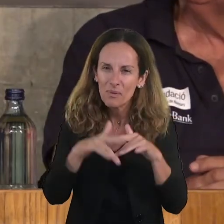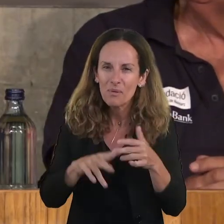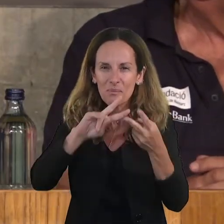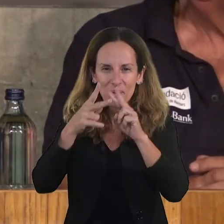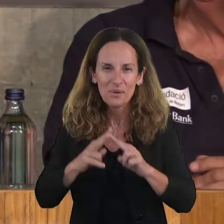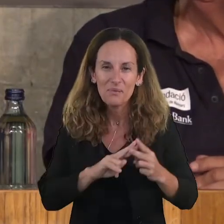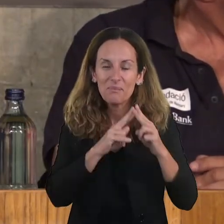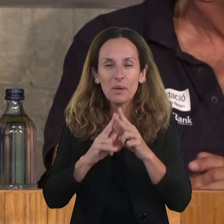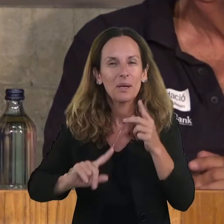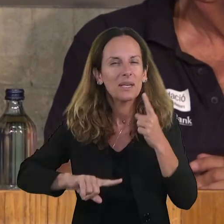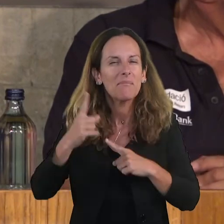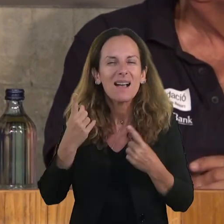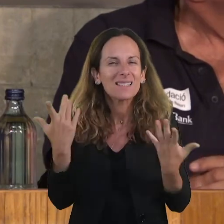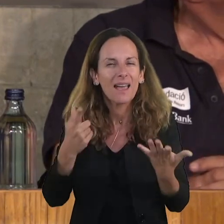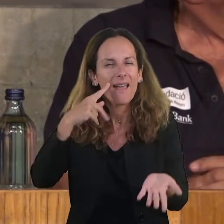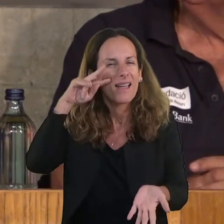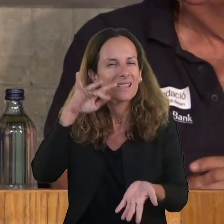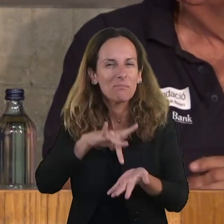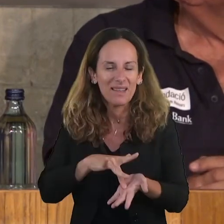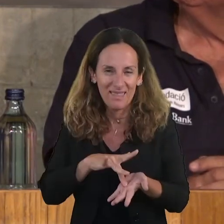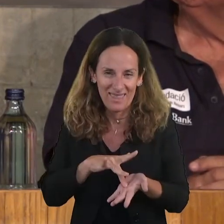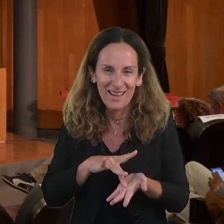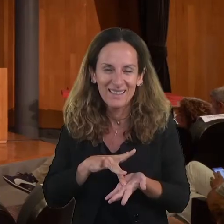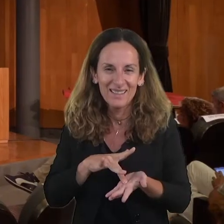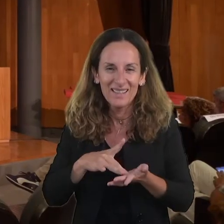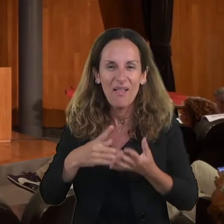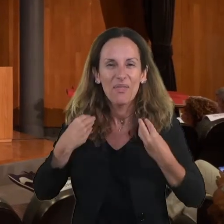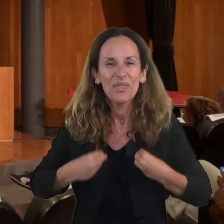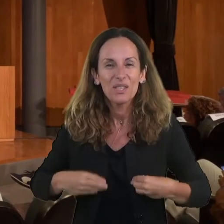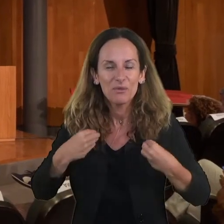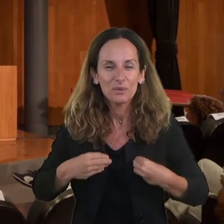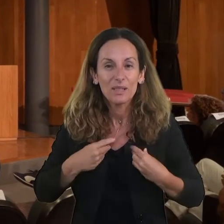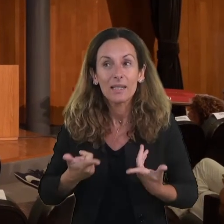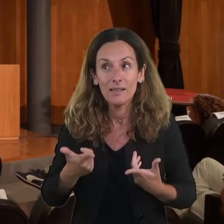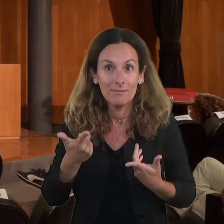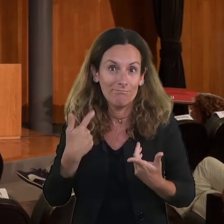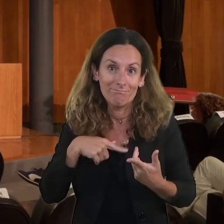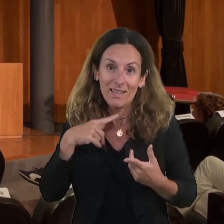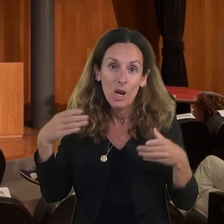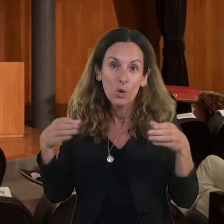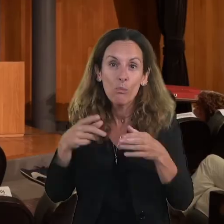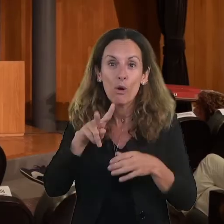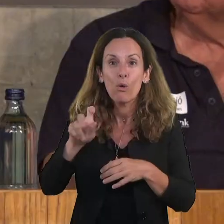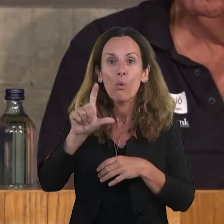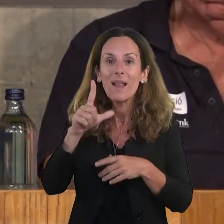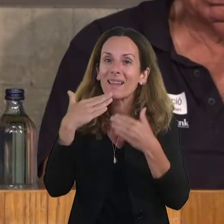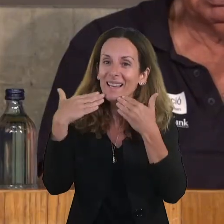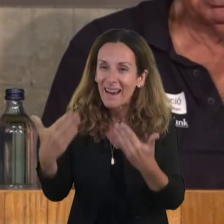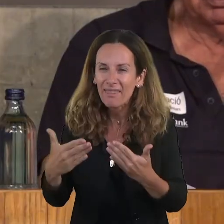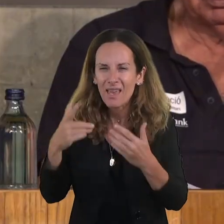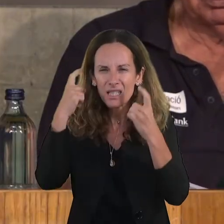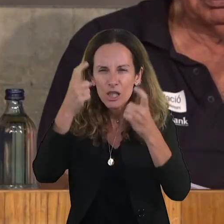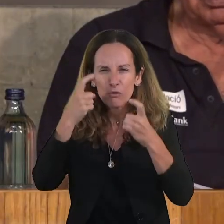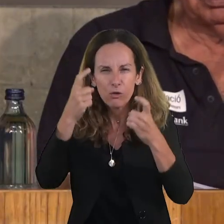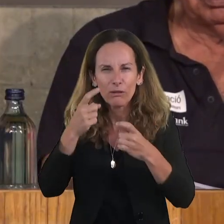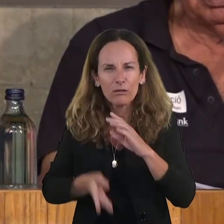algun moment, però sobretot com practicar i experimentar aquesta experiència mai més ben dit. I com començava, agraint al grup Güell